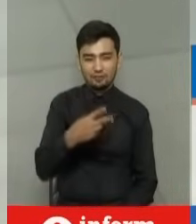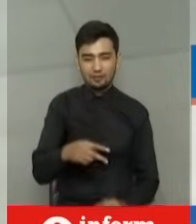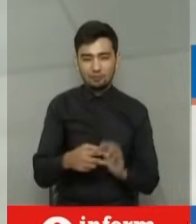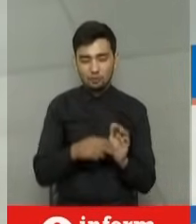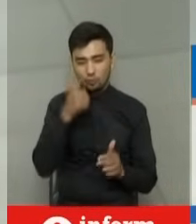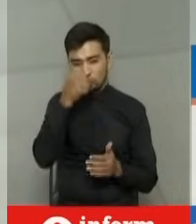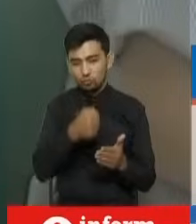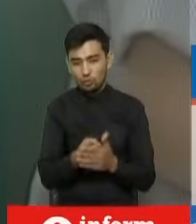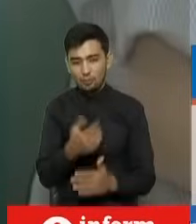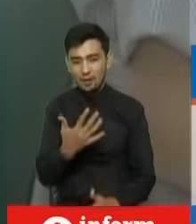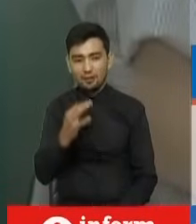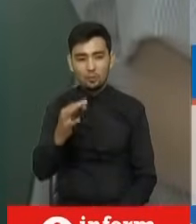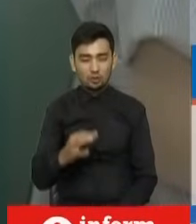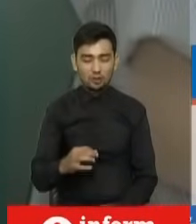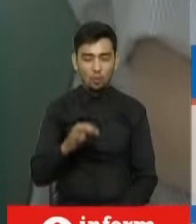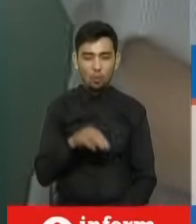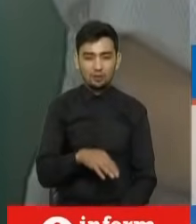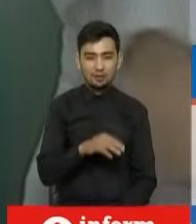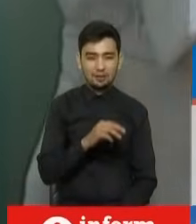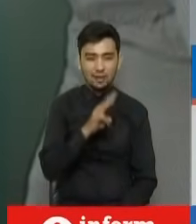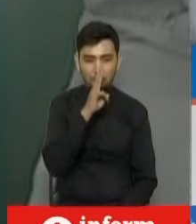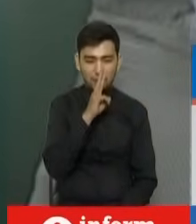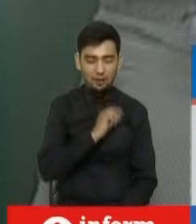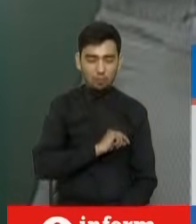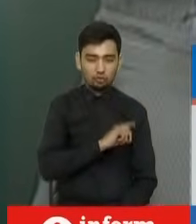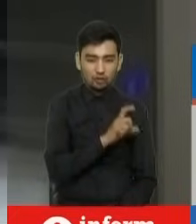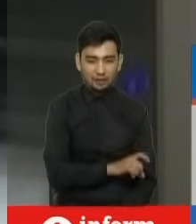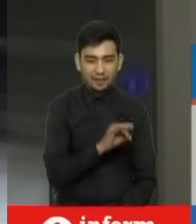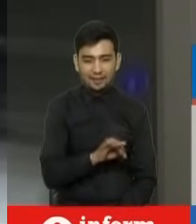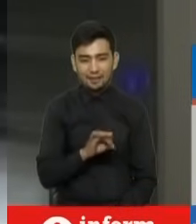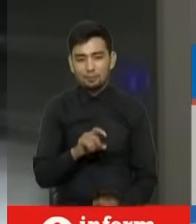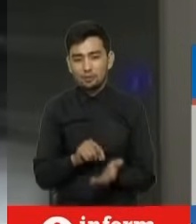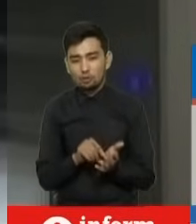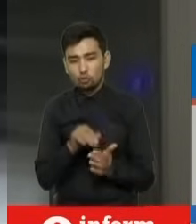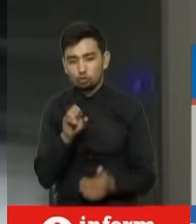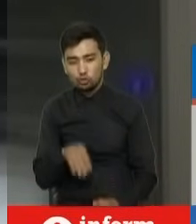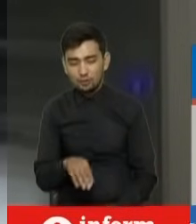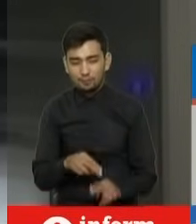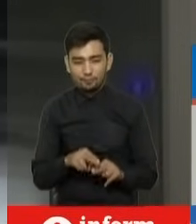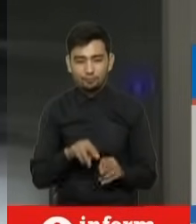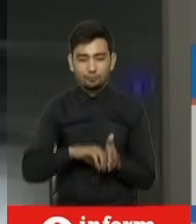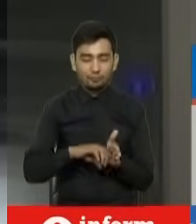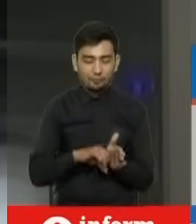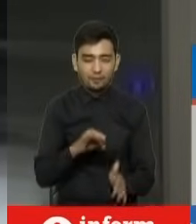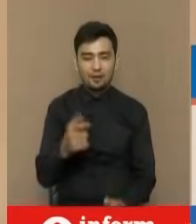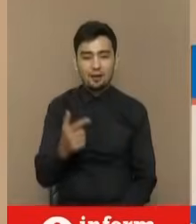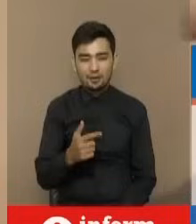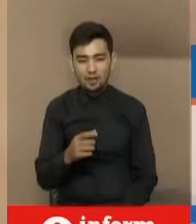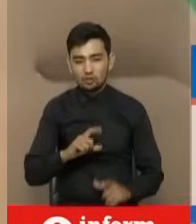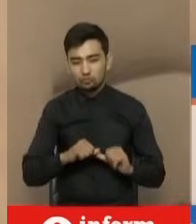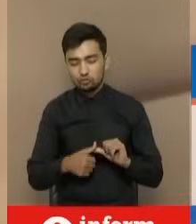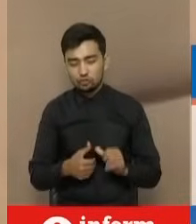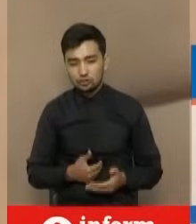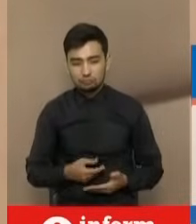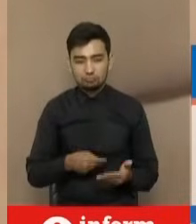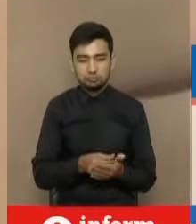году составят 5% от дохода работника, на индивидуальные пенсионные счета вкладчиков и на счет гарантирования пожизненности